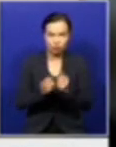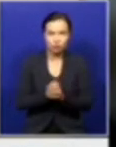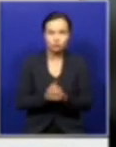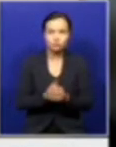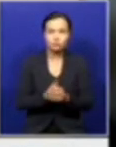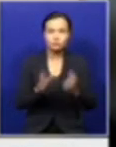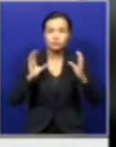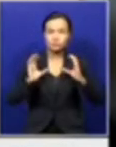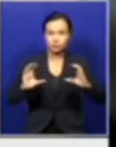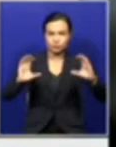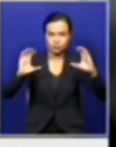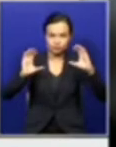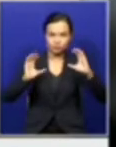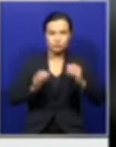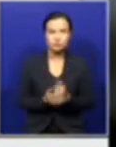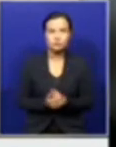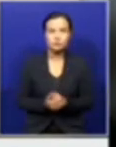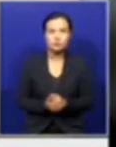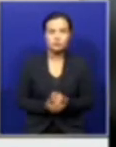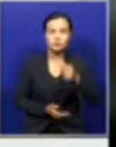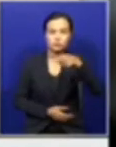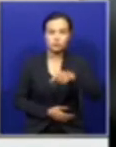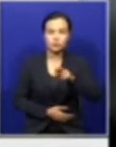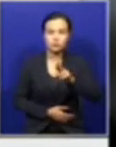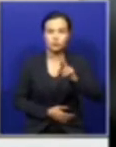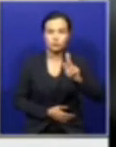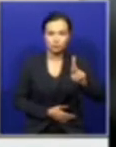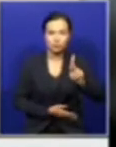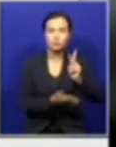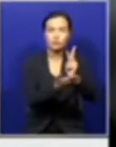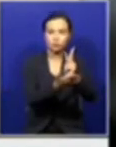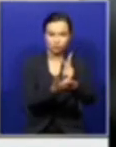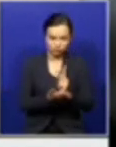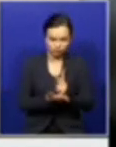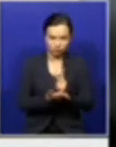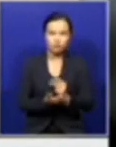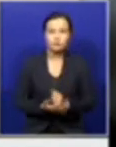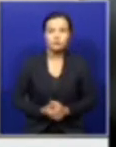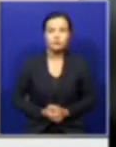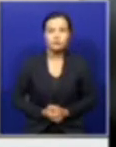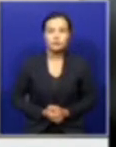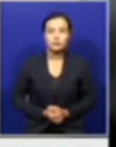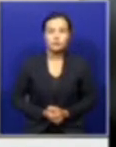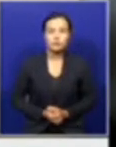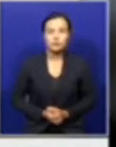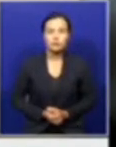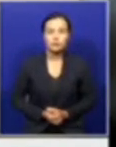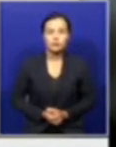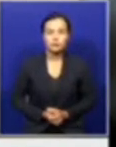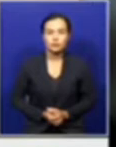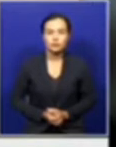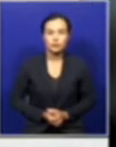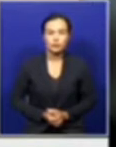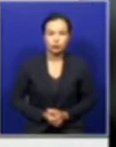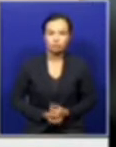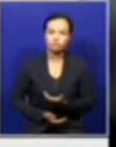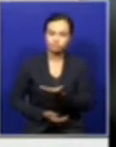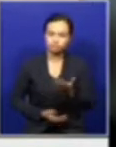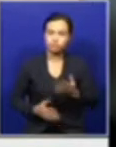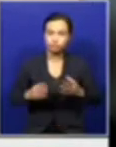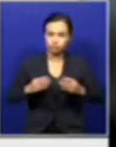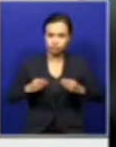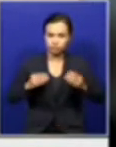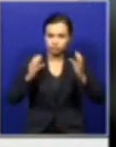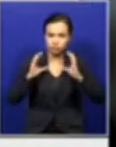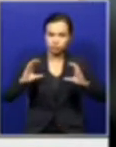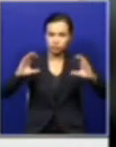จะขอออกพ.ร.ก.กู้เงินในครั้งนี้เราต้องยอมรับนะครับว่ารัฐบาลกันโร